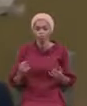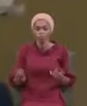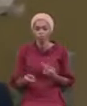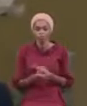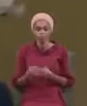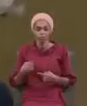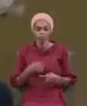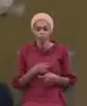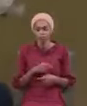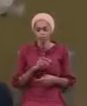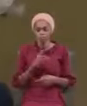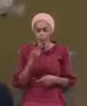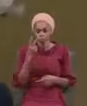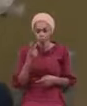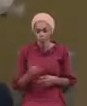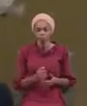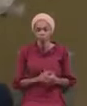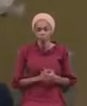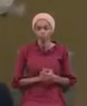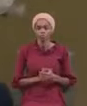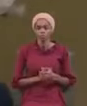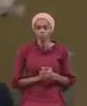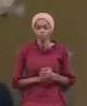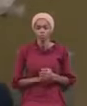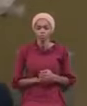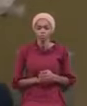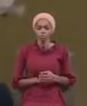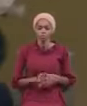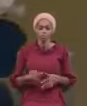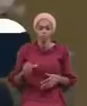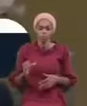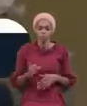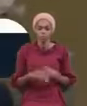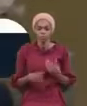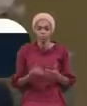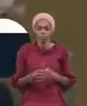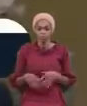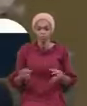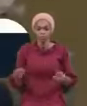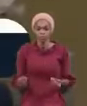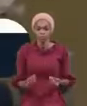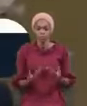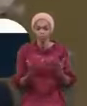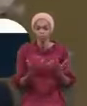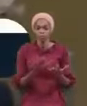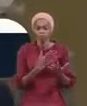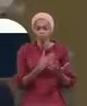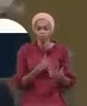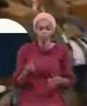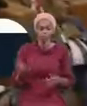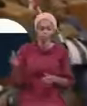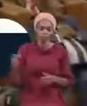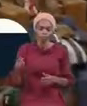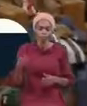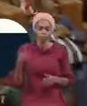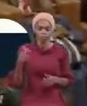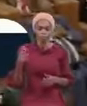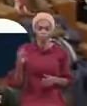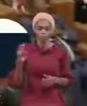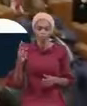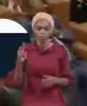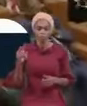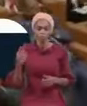présomtuux c'est nous a que tout péché présemptuux soit enôé de nos vie au nom de Jésus verset